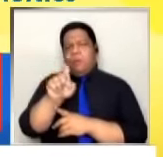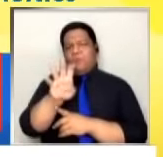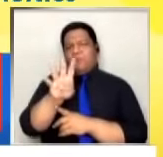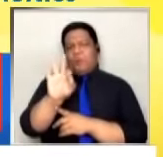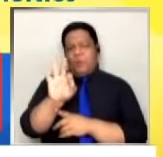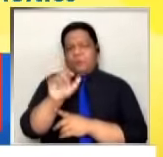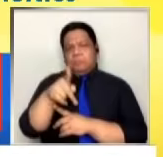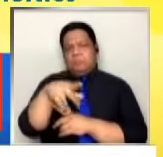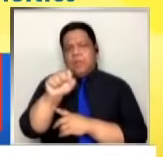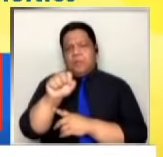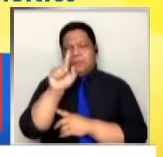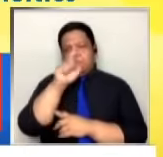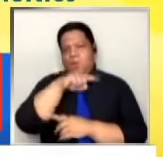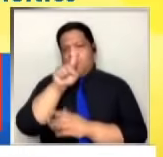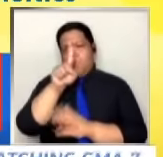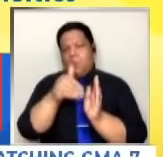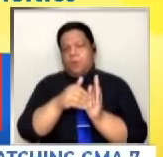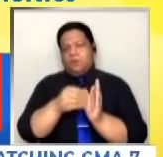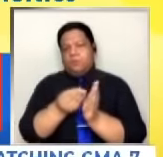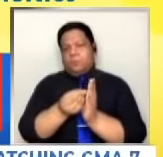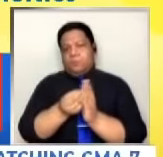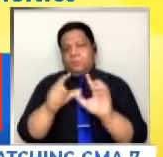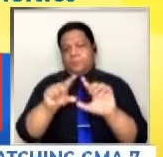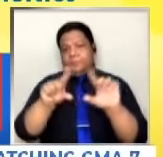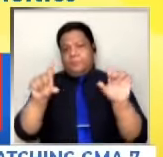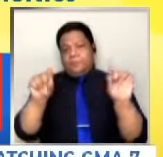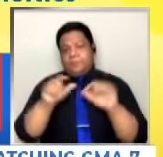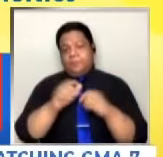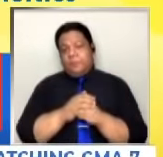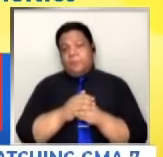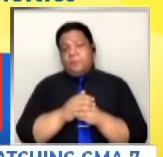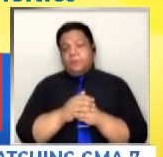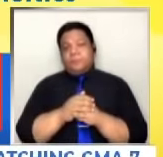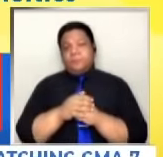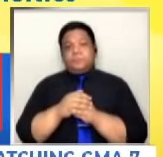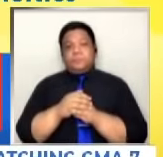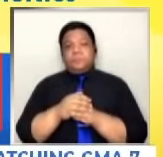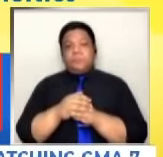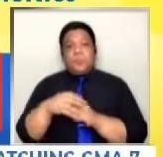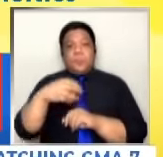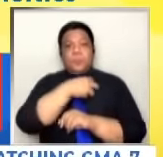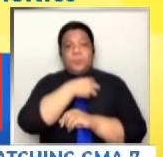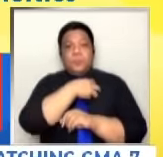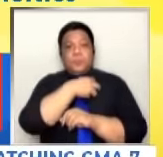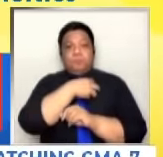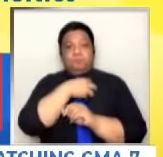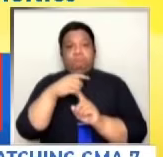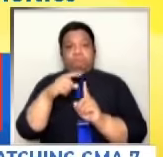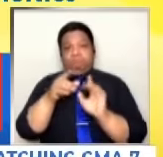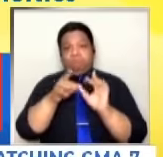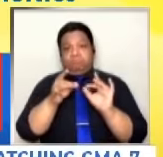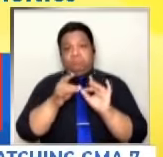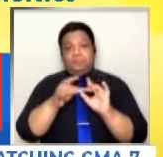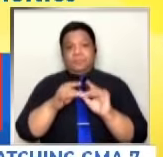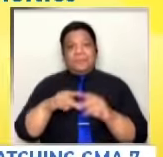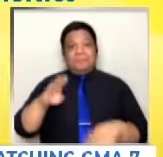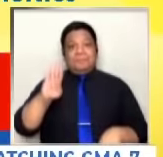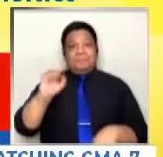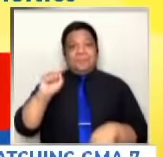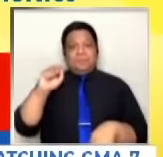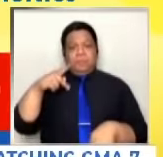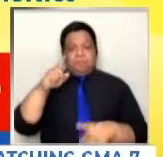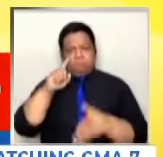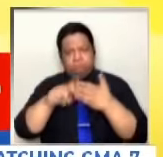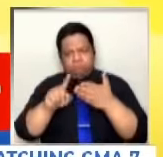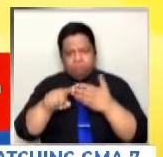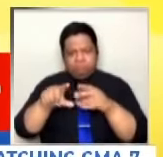peso bill. Biniripay po nung mga personnel ng taga Bangko Sentral yung authenticity ng pera, so